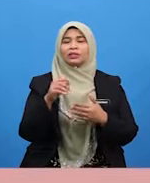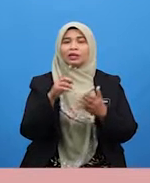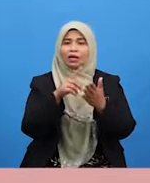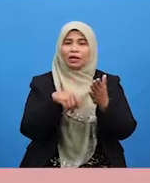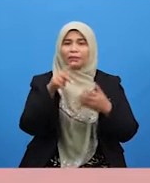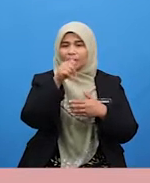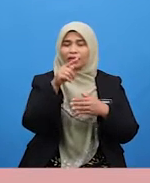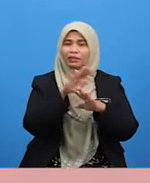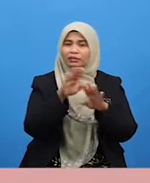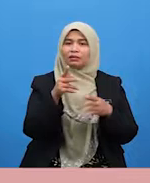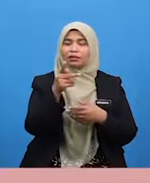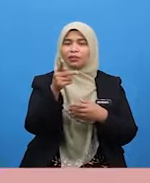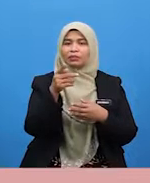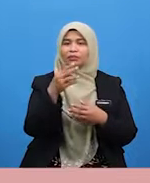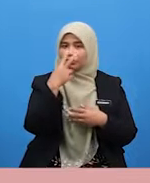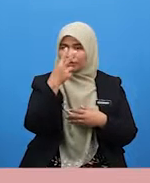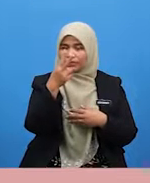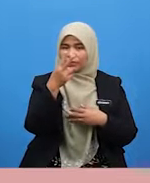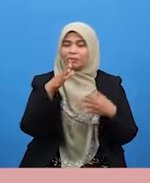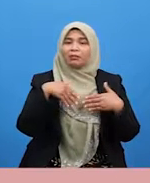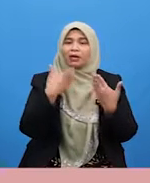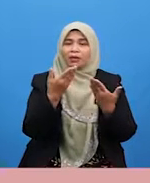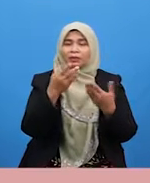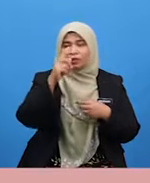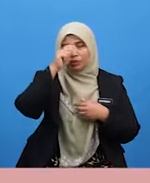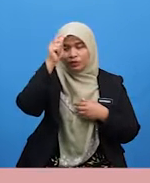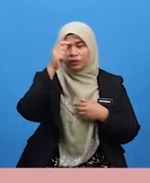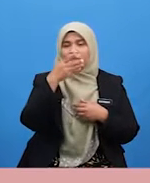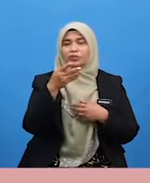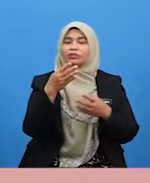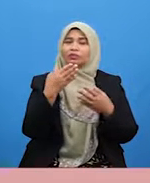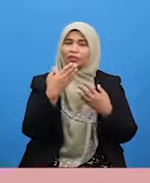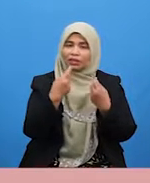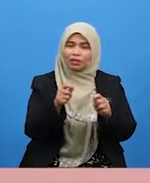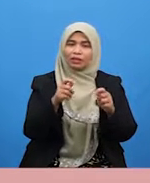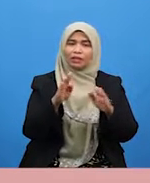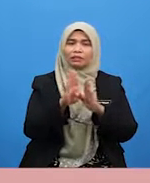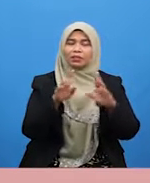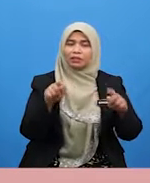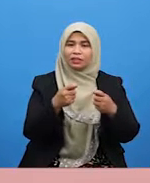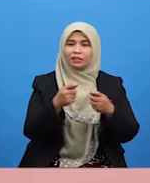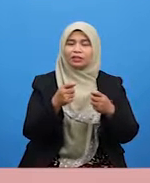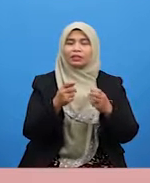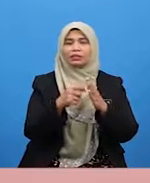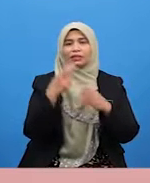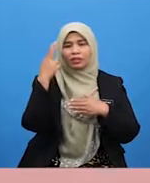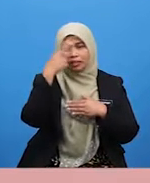apakah tidak kamu perhatikan bagaimana Tuhanmu telah bertindak terhadap tentera